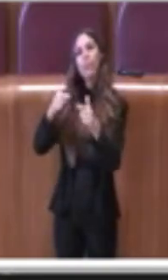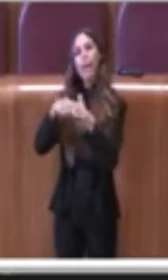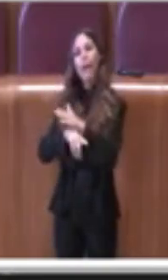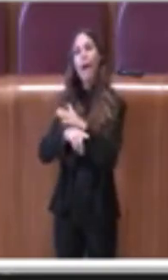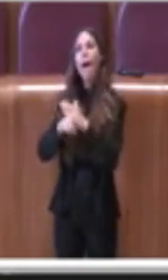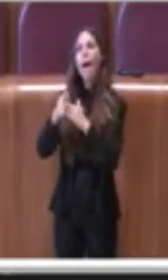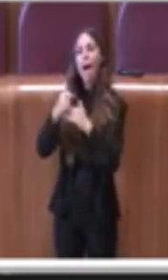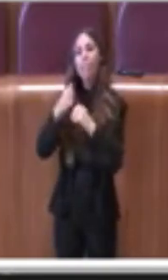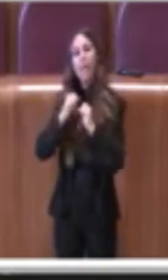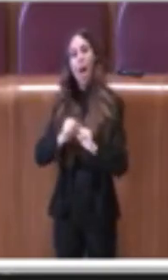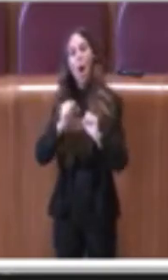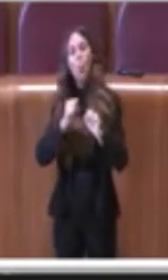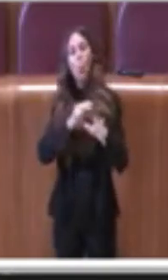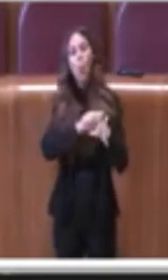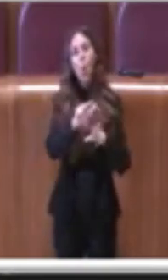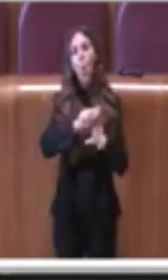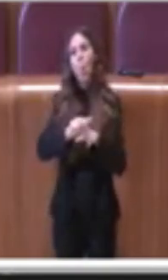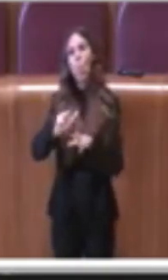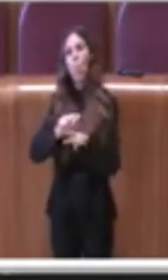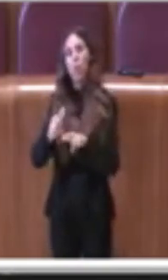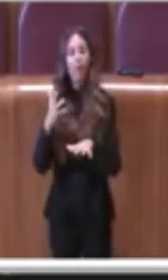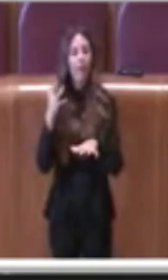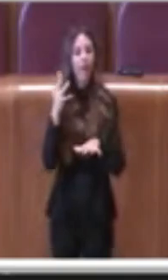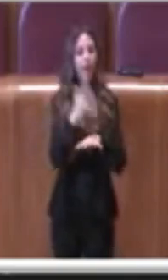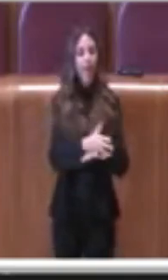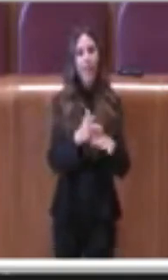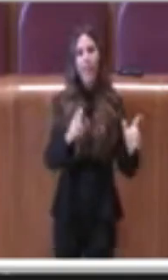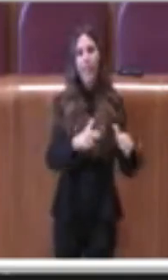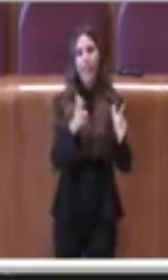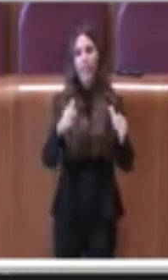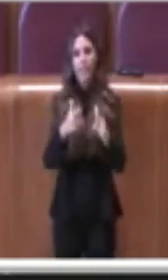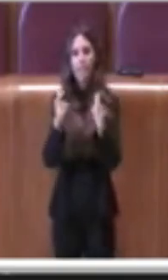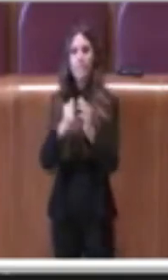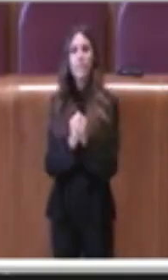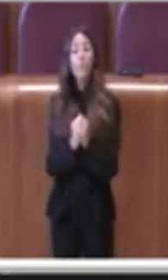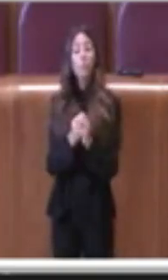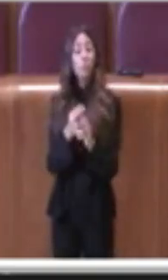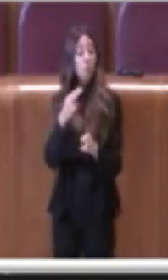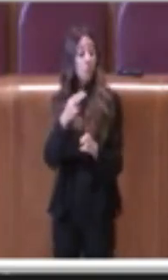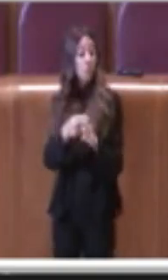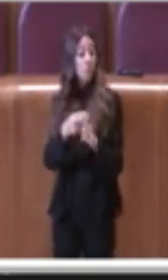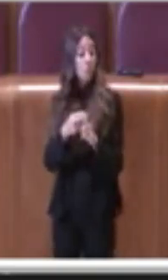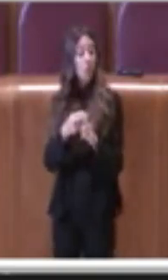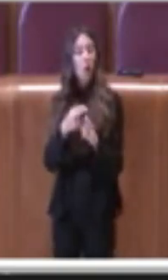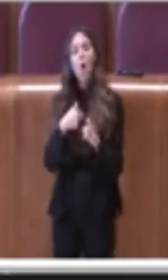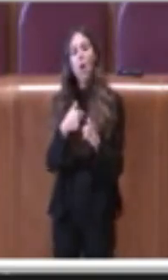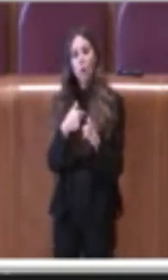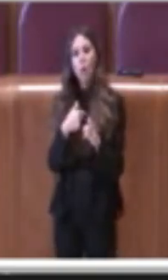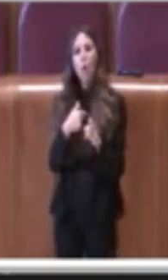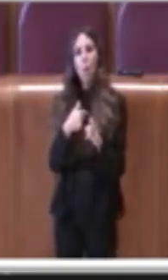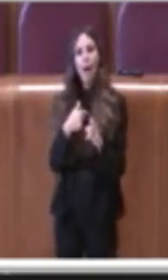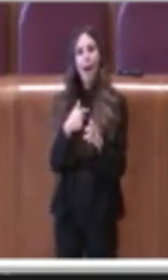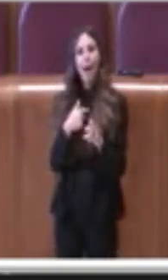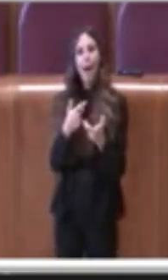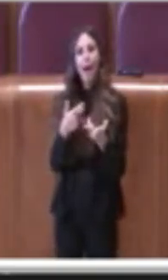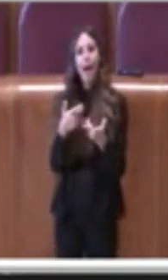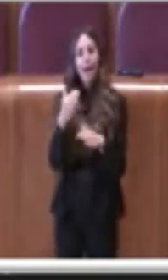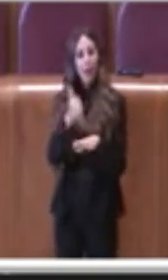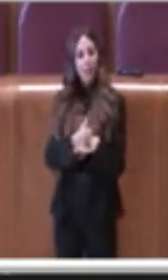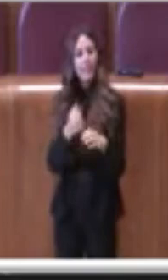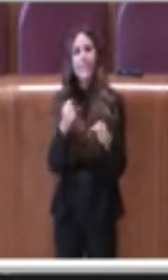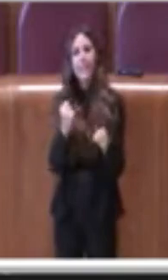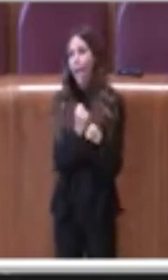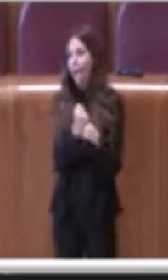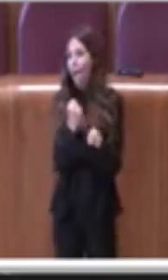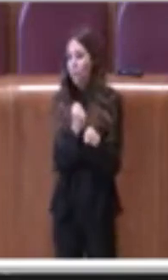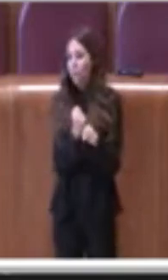intervenire sulla riforestazione urbana. Roma Capitale anche lì non è stata a dormire, come sembra e come qualcuno dice in aula, ma ha